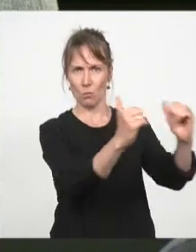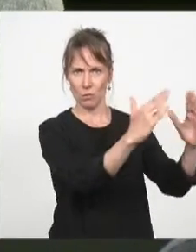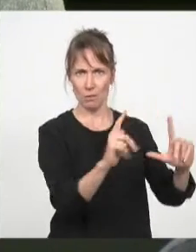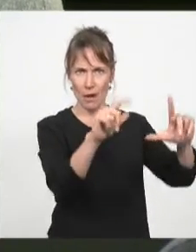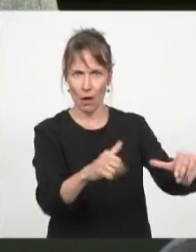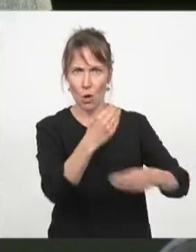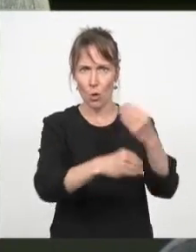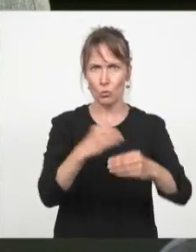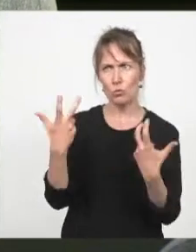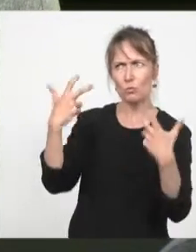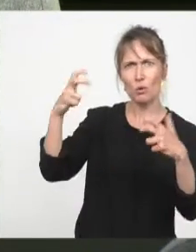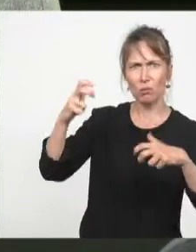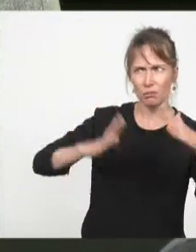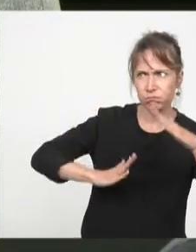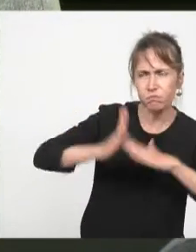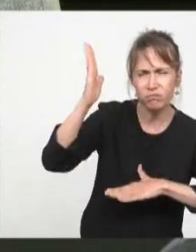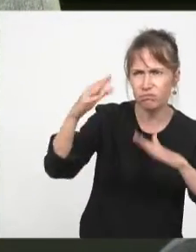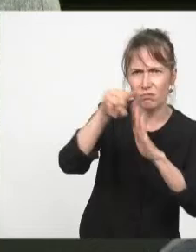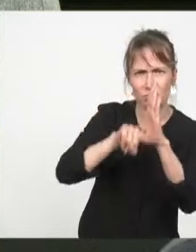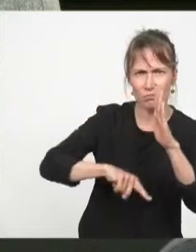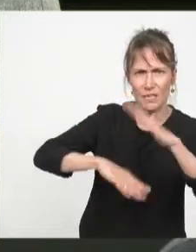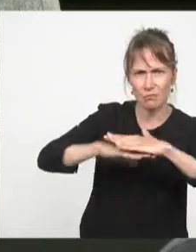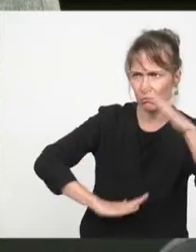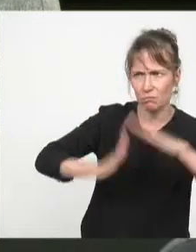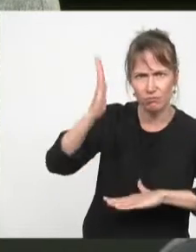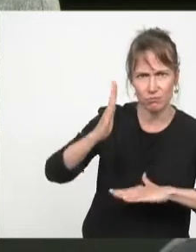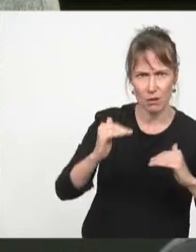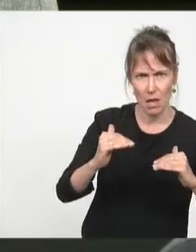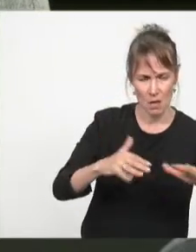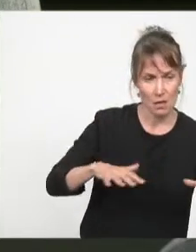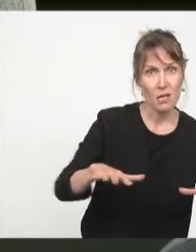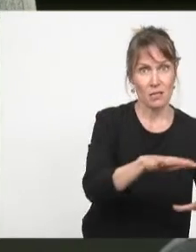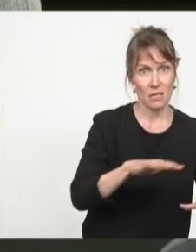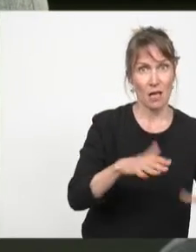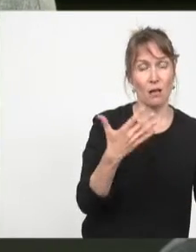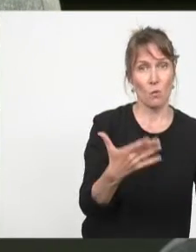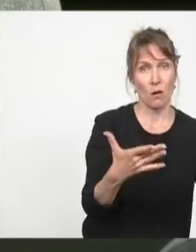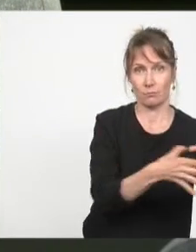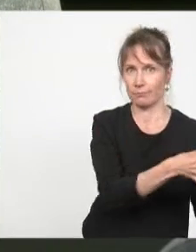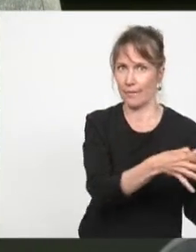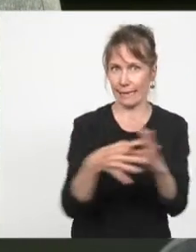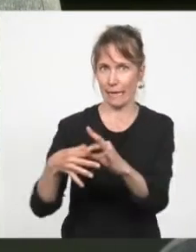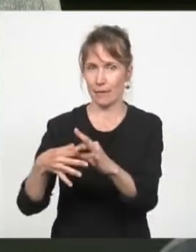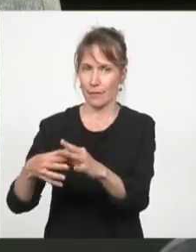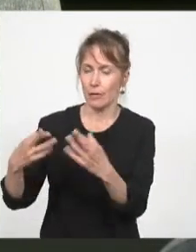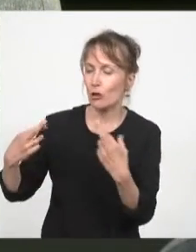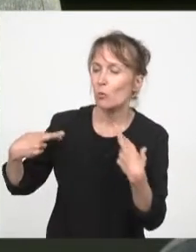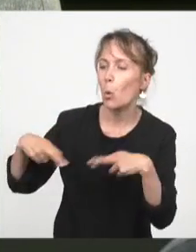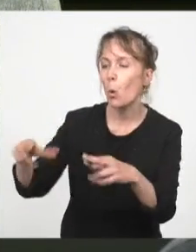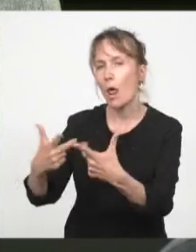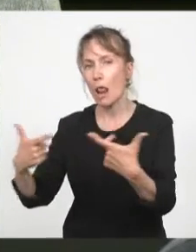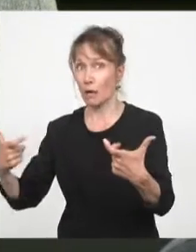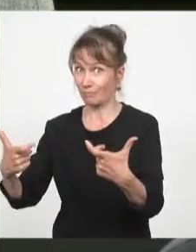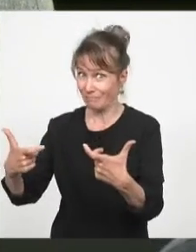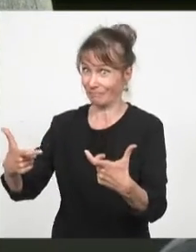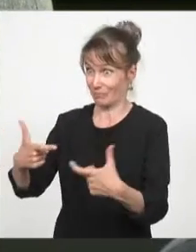les seuils réglementaires ou soumis à des expositions multiples, sont liés à des infrastructures métropolitaines qui se situent en ville.